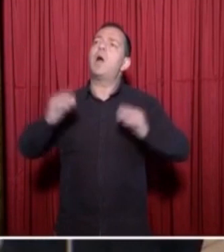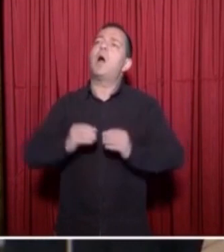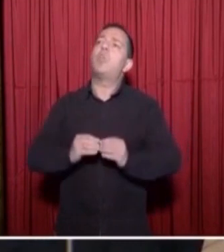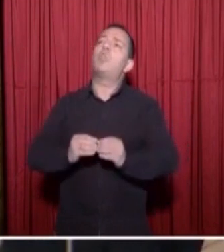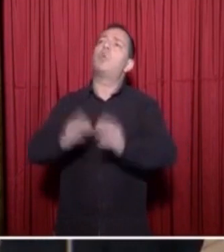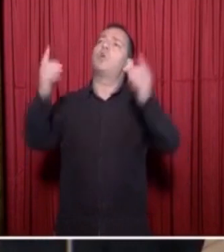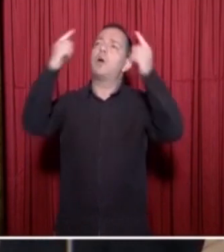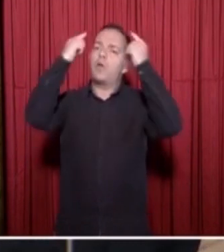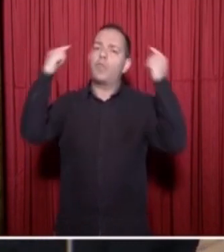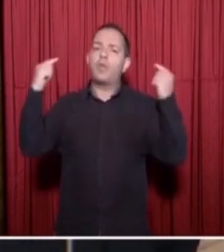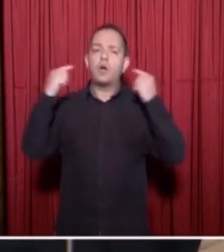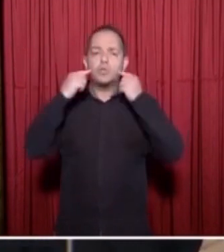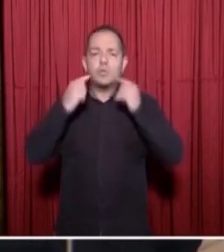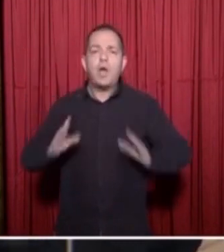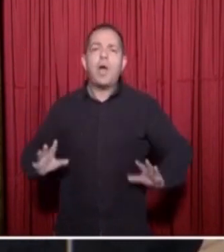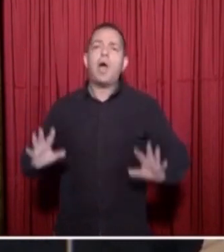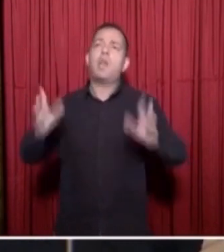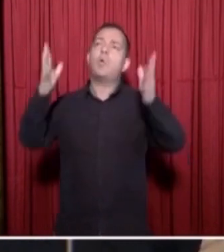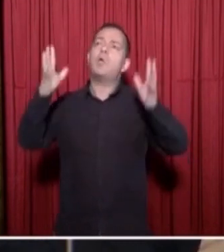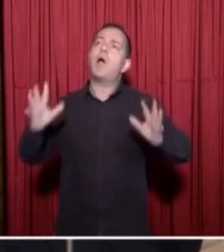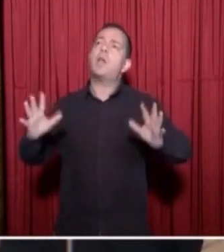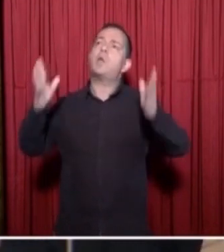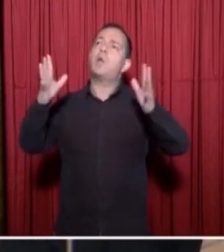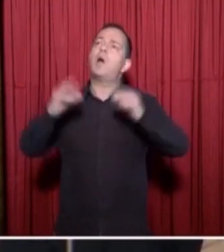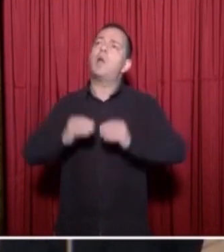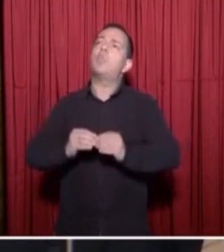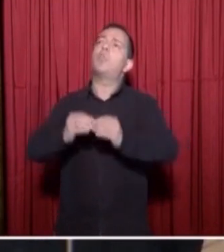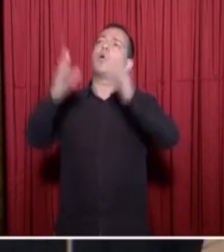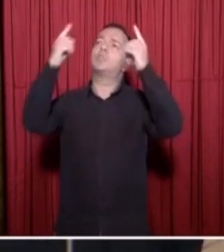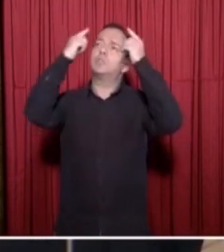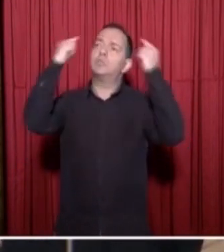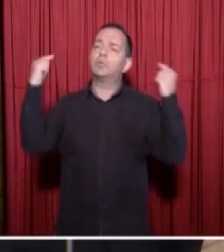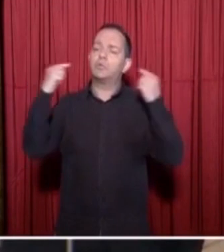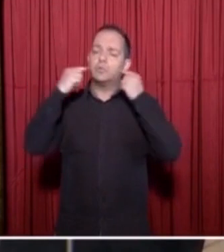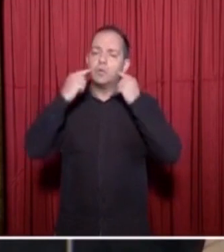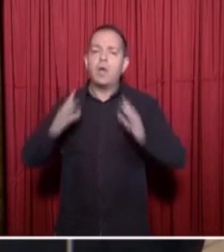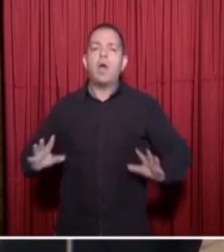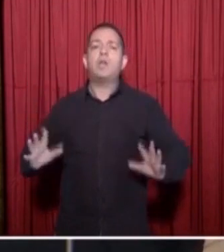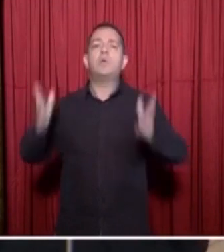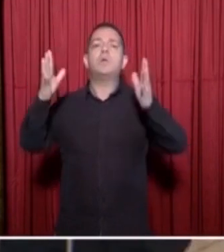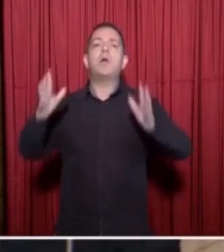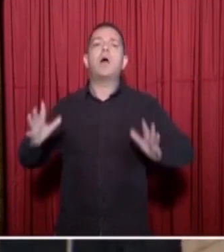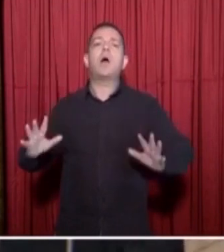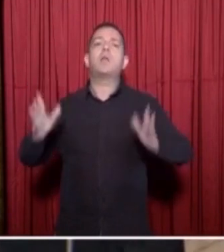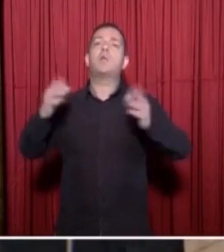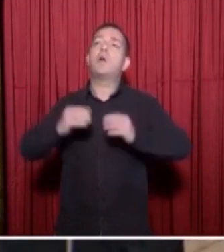Θεός. Αλληλούια, αλληλούια, αλληλούια, δόξα σοι ο Θεός. Αλληλούια, αλληλούια, αλληλούια, δόξα σοι